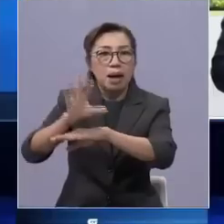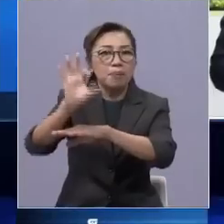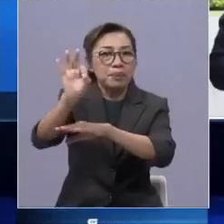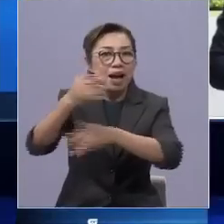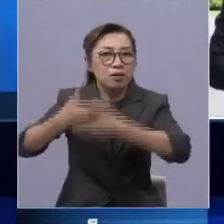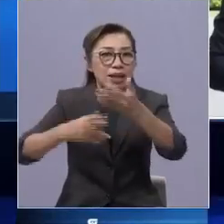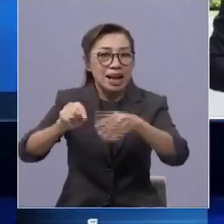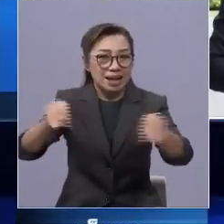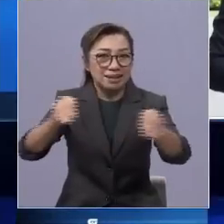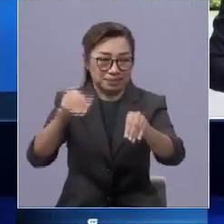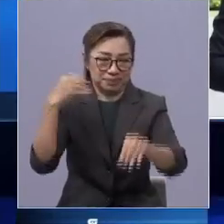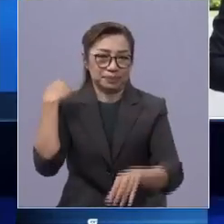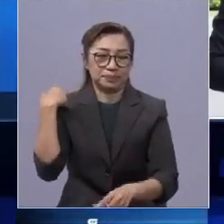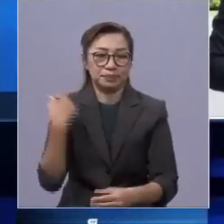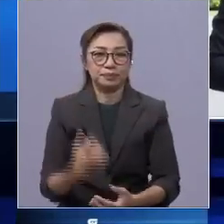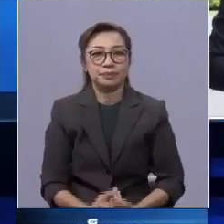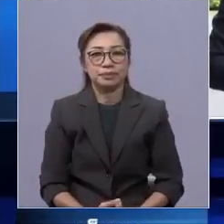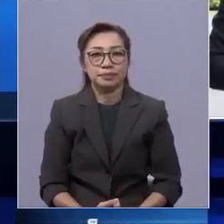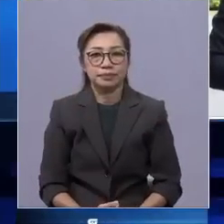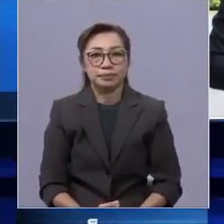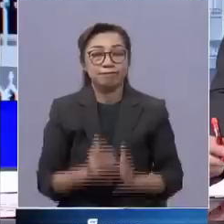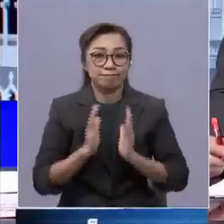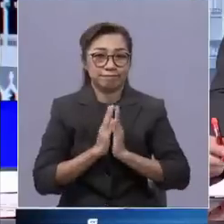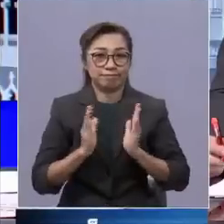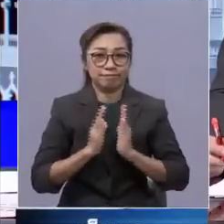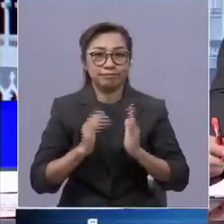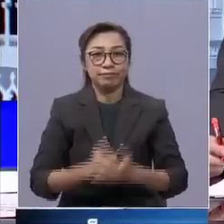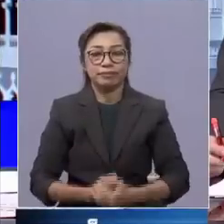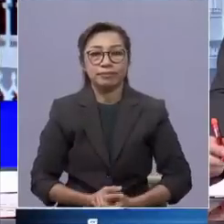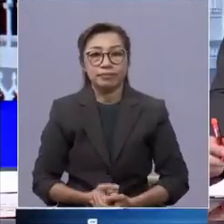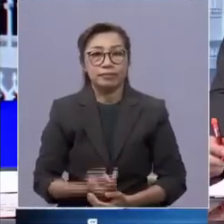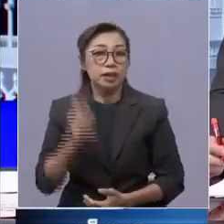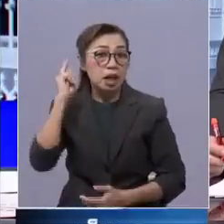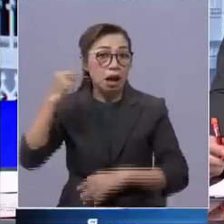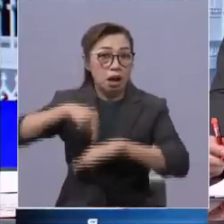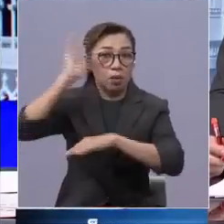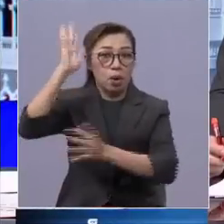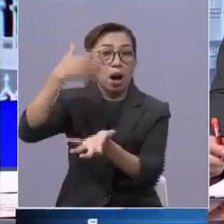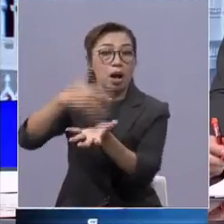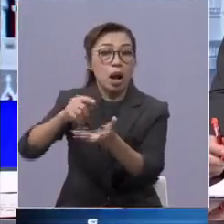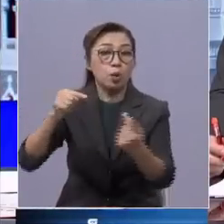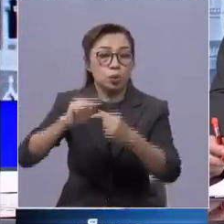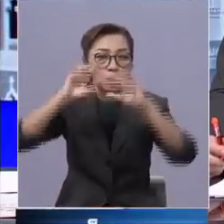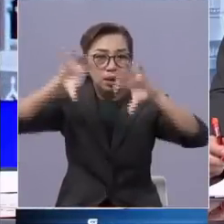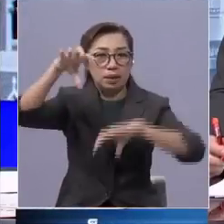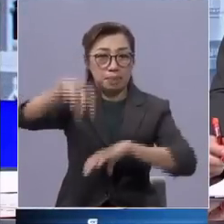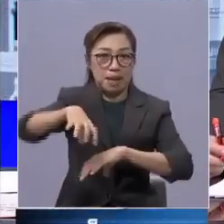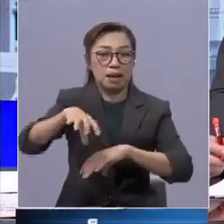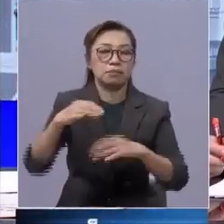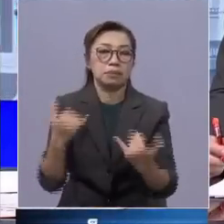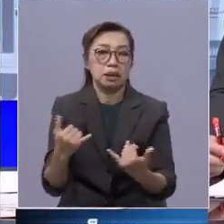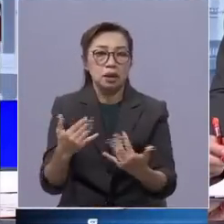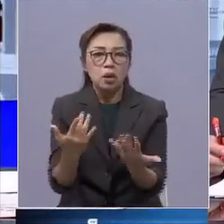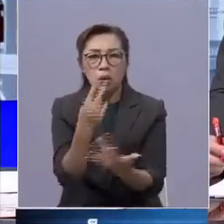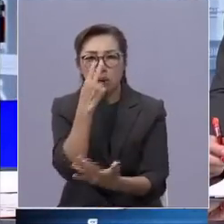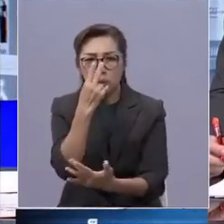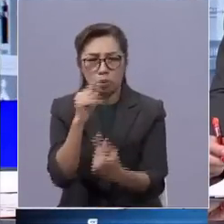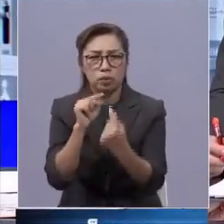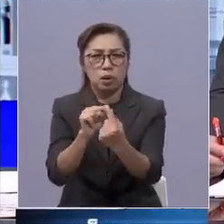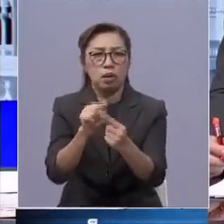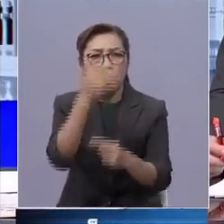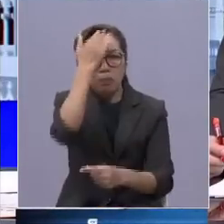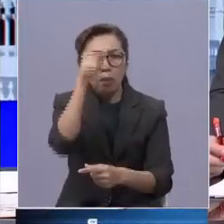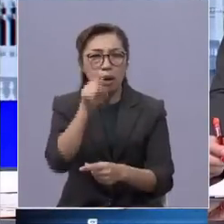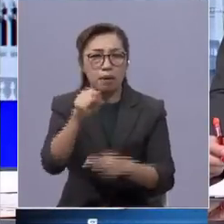ำเนียบรัฐบาลครับ ขอบคุณนะครับ เนี่ยนะครับคุณพักคณันมุมารายงานความเคลื่อนไหวที่ทำเนียบรัฐบาลนะครับก็เดี๋ยวรอดูกันนะครับเพราะว่าภ